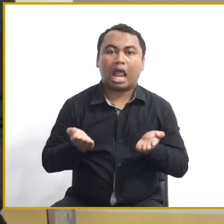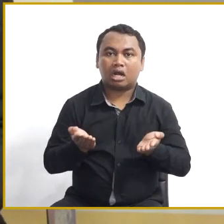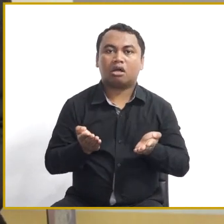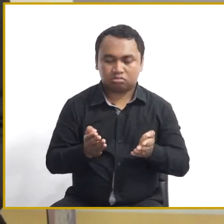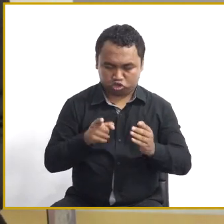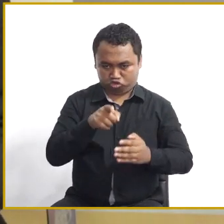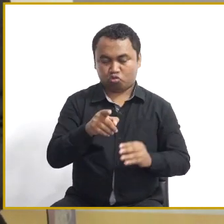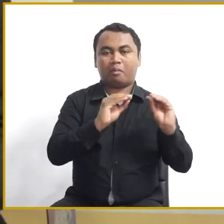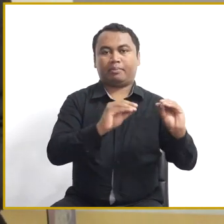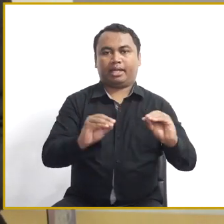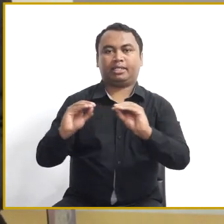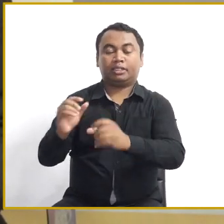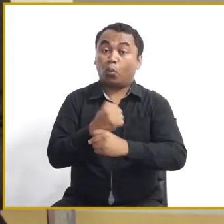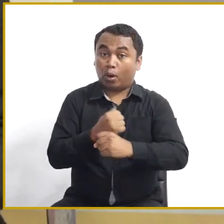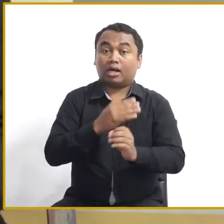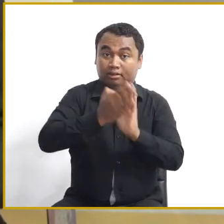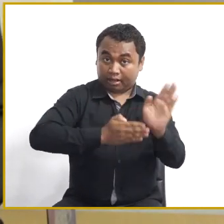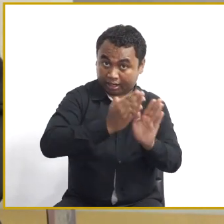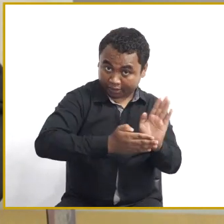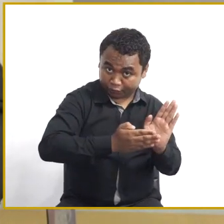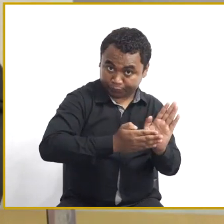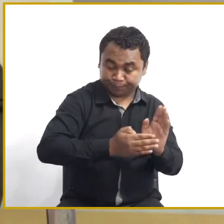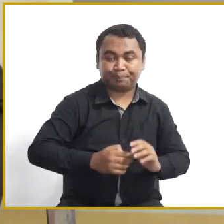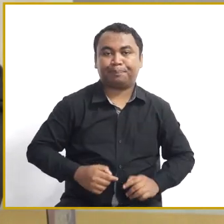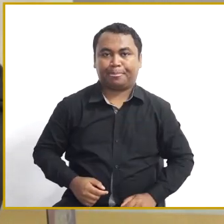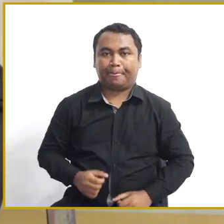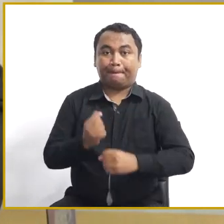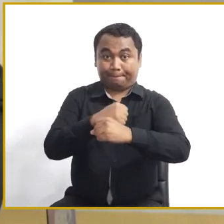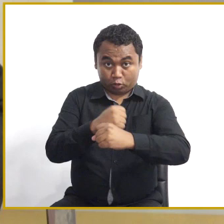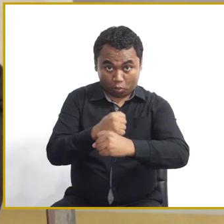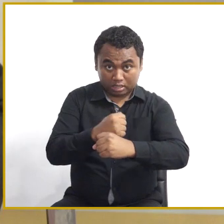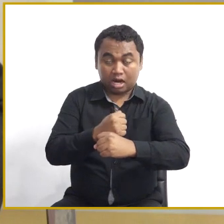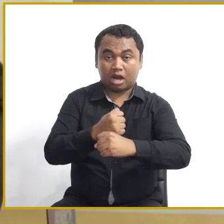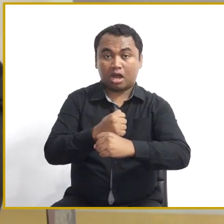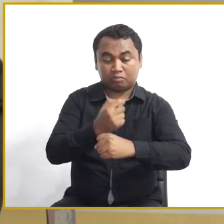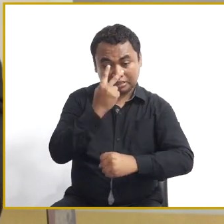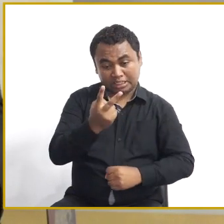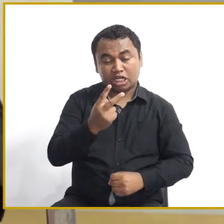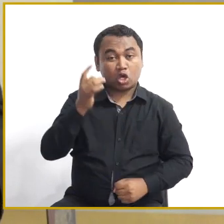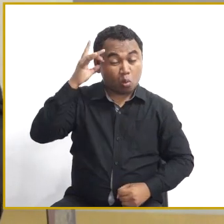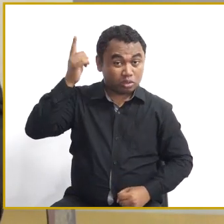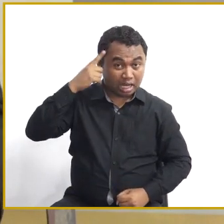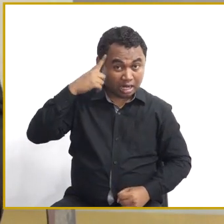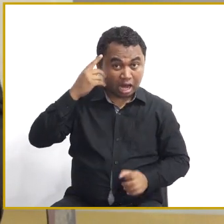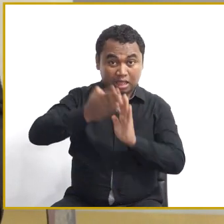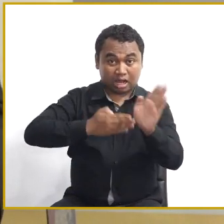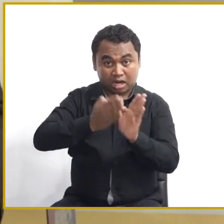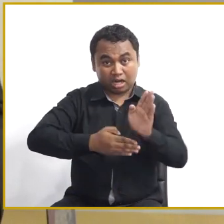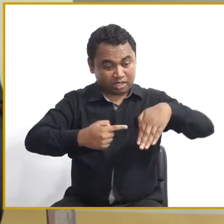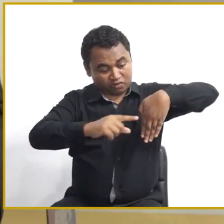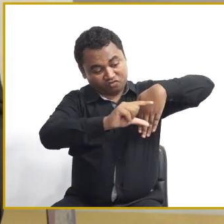a fara mijery ny kolotsaina ianao eto Antananarivo any abraham